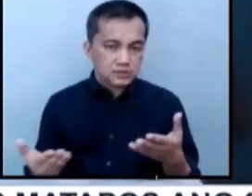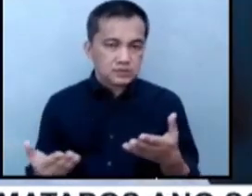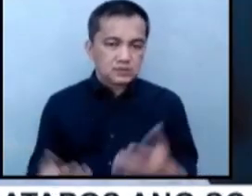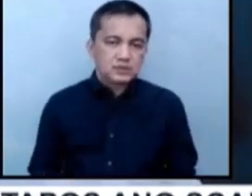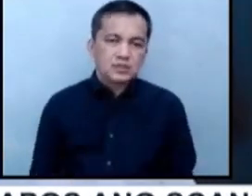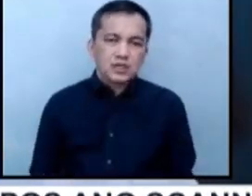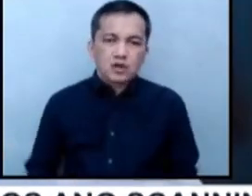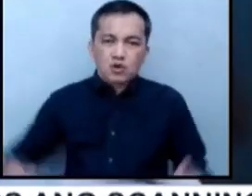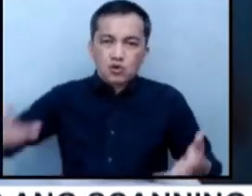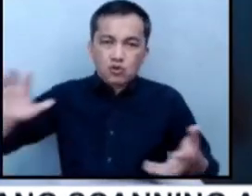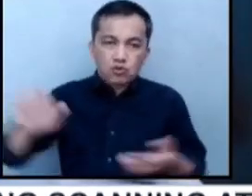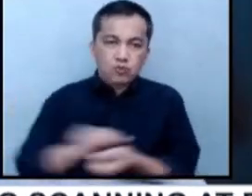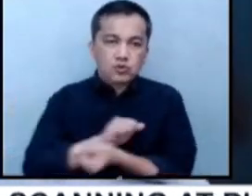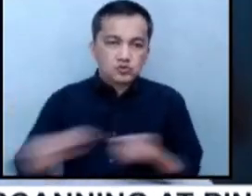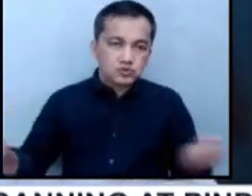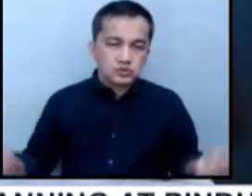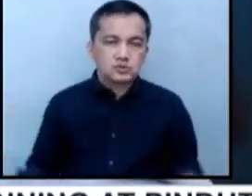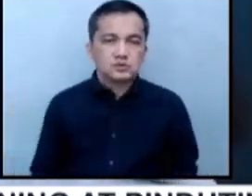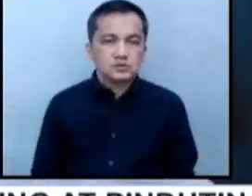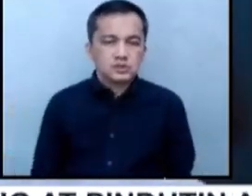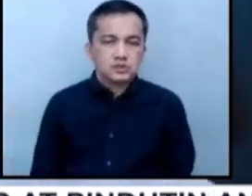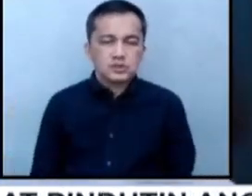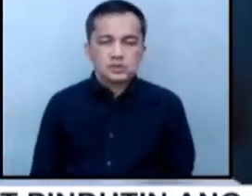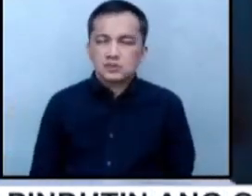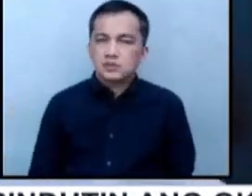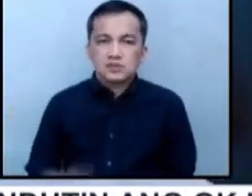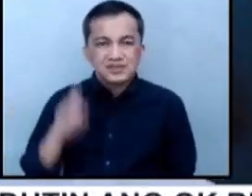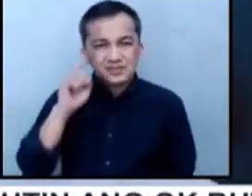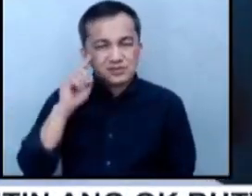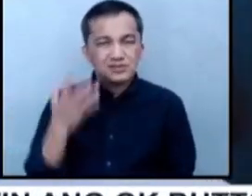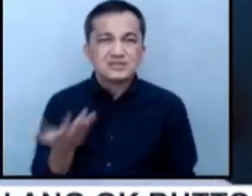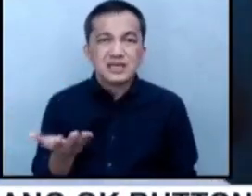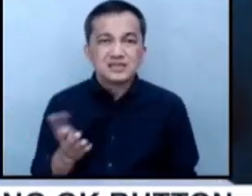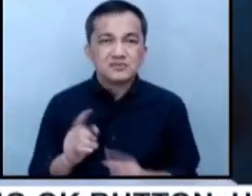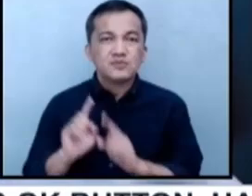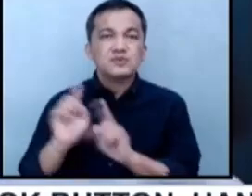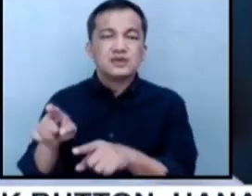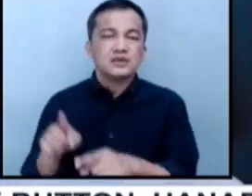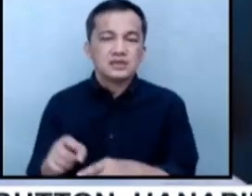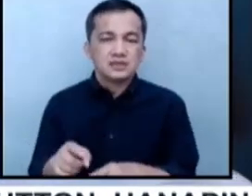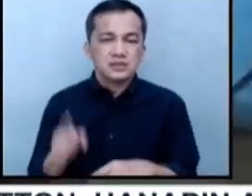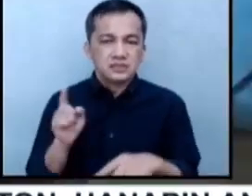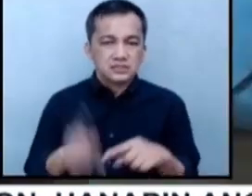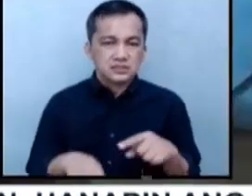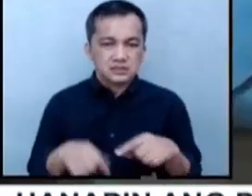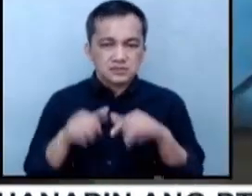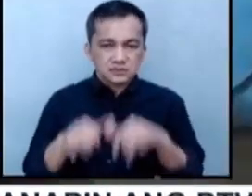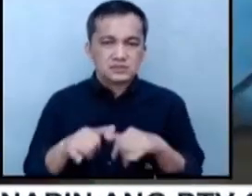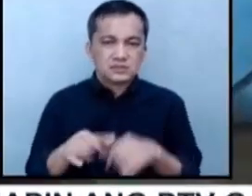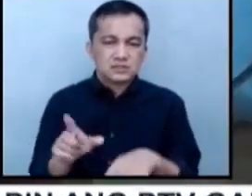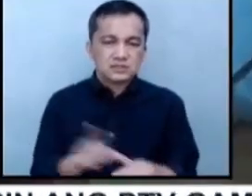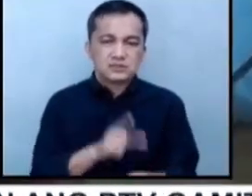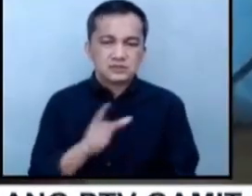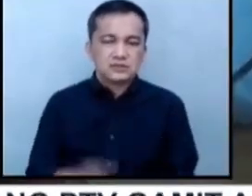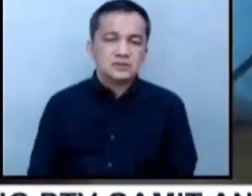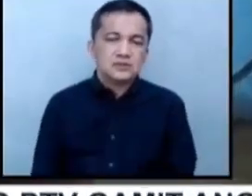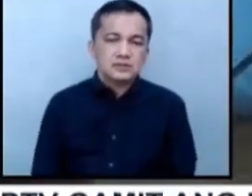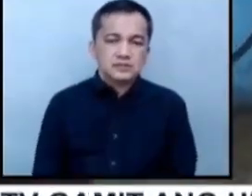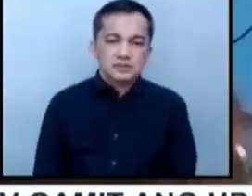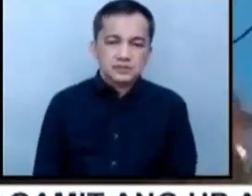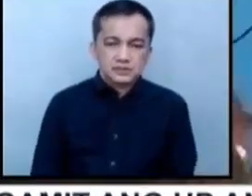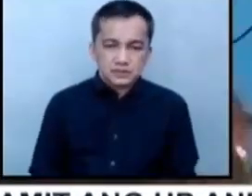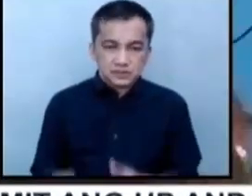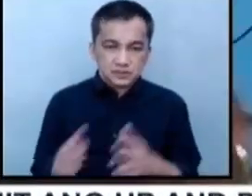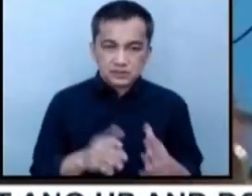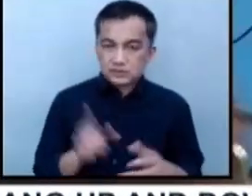lahat So hindi ko alam kung saan pa kami pupunta naman kami pwedeng magtagal dito ang isa pang nasa lanta na Si